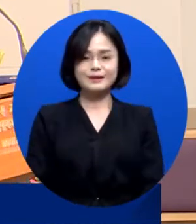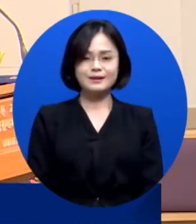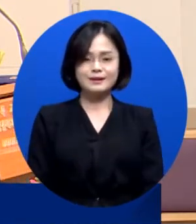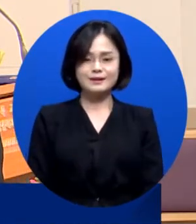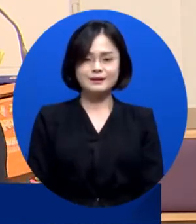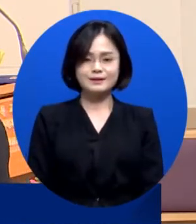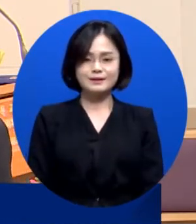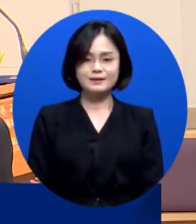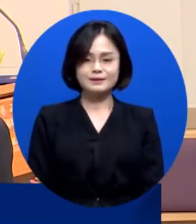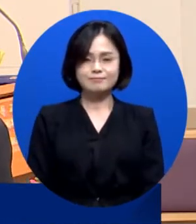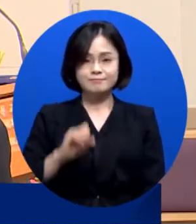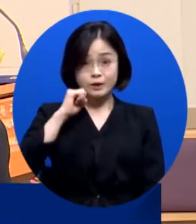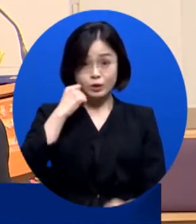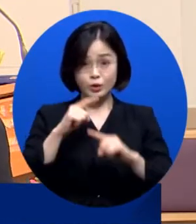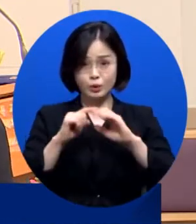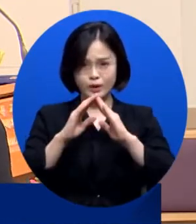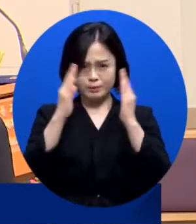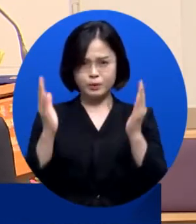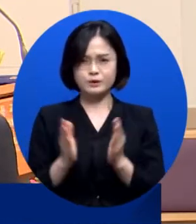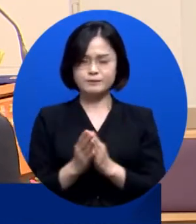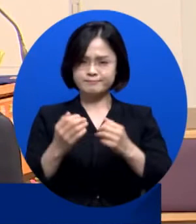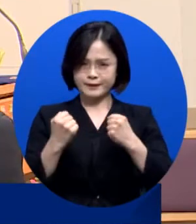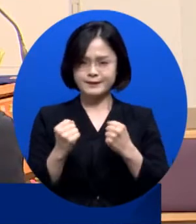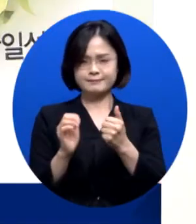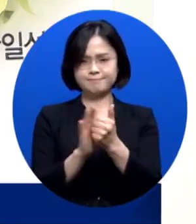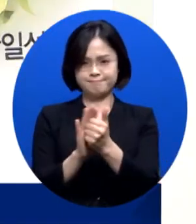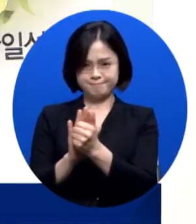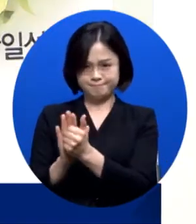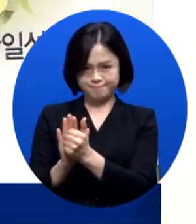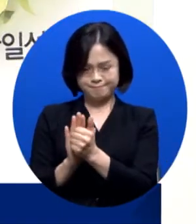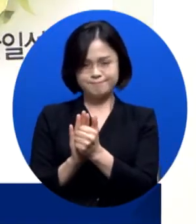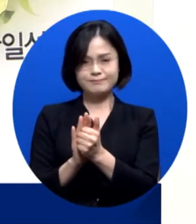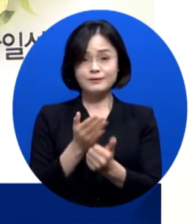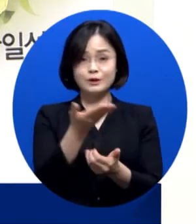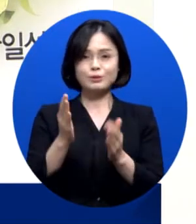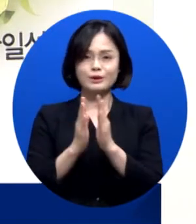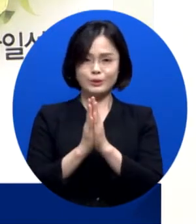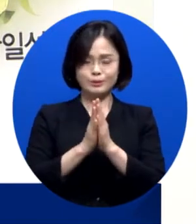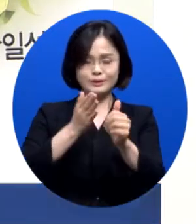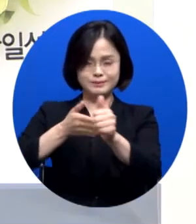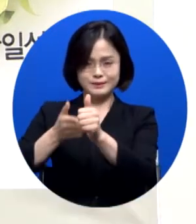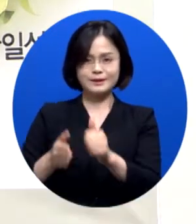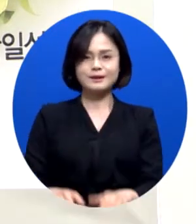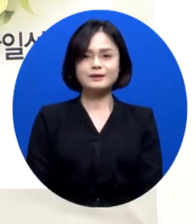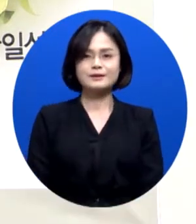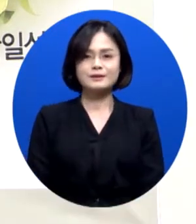어려운 모든 교회를 응원하겠습니다. 승리하는 교회 되도록 여러분 기도해 주시기를 부탁드리겠습니다.